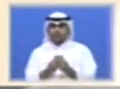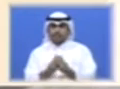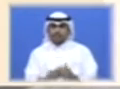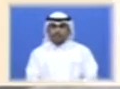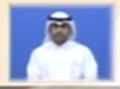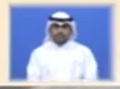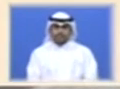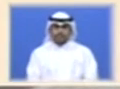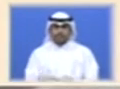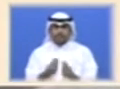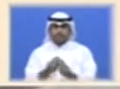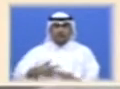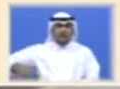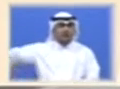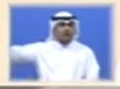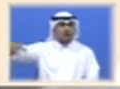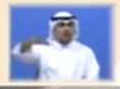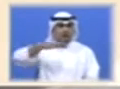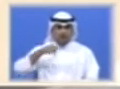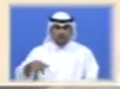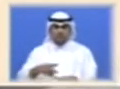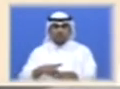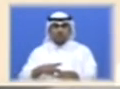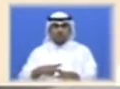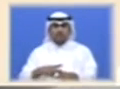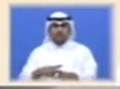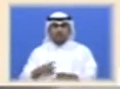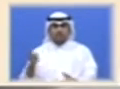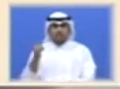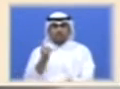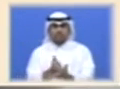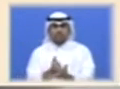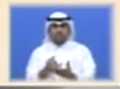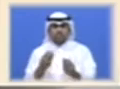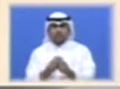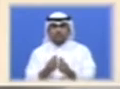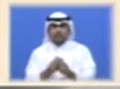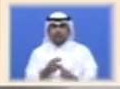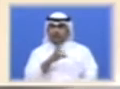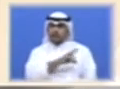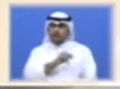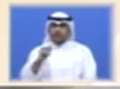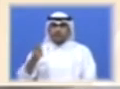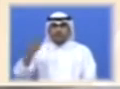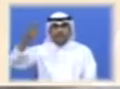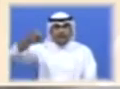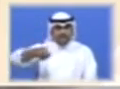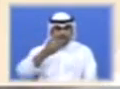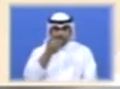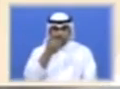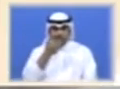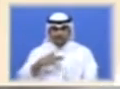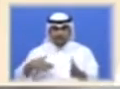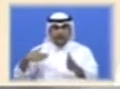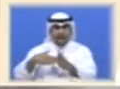للمؤمن عليهم في كافة القطاعات التي لا يشملها مكافأة نهاية خدمة مثل القطاعات النفطية